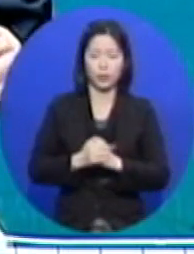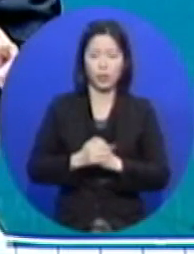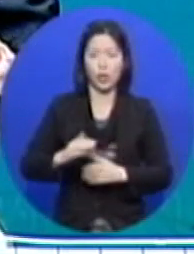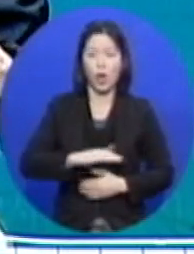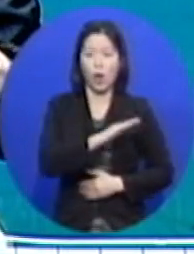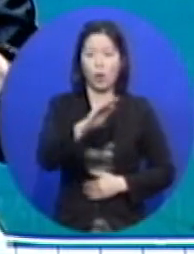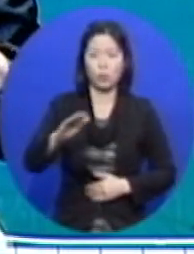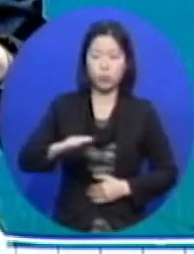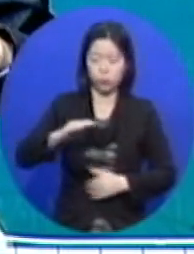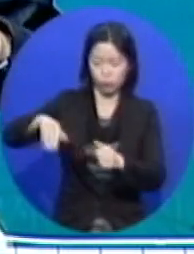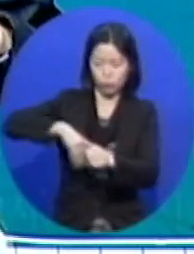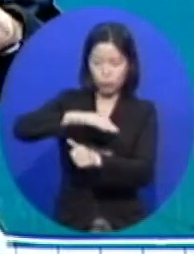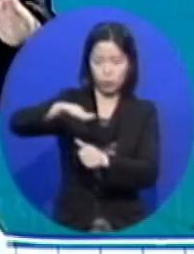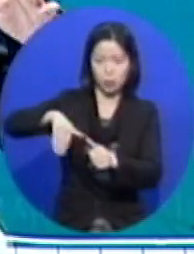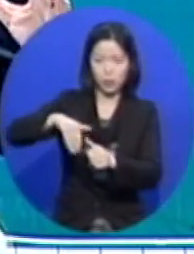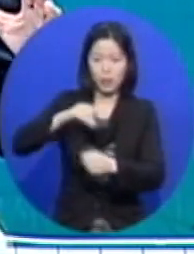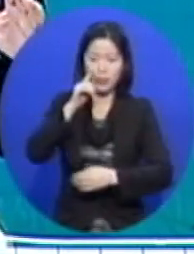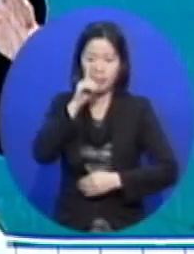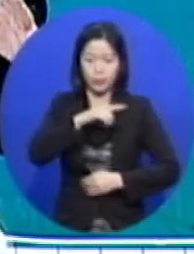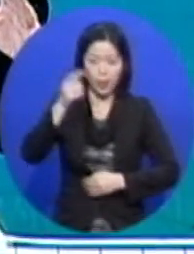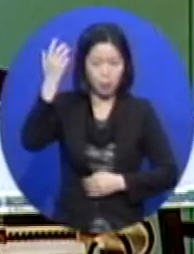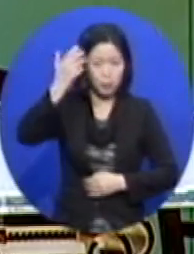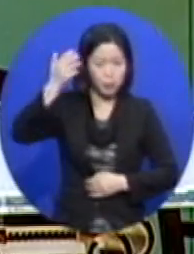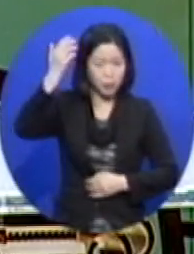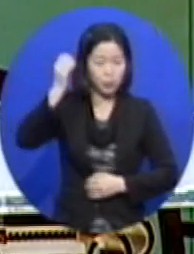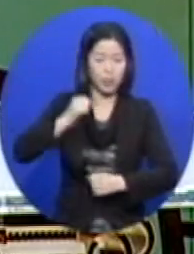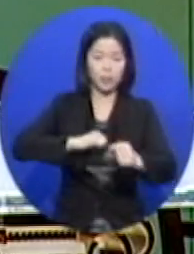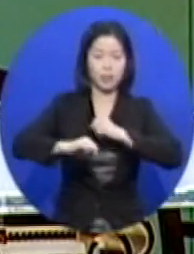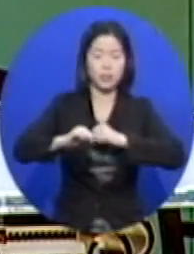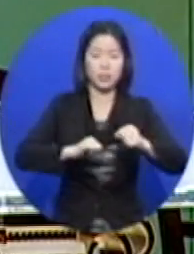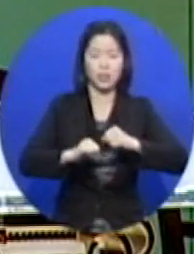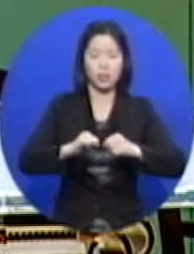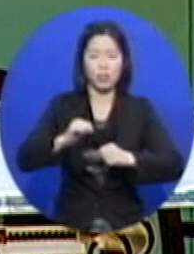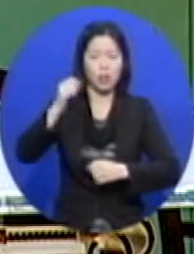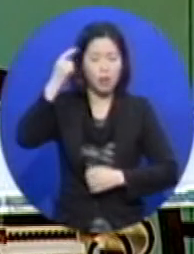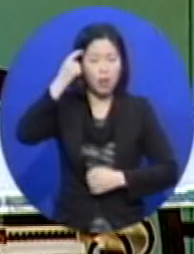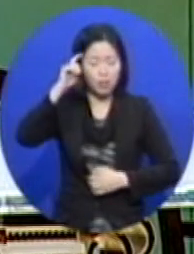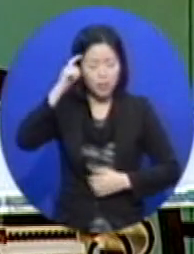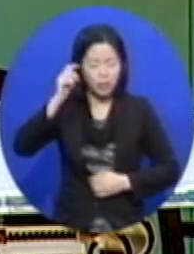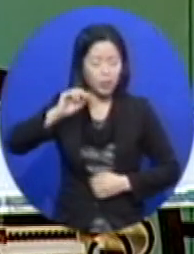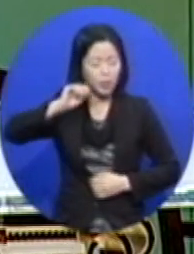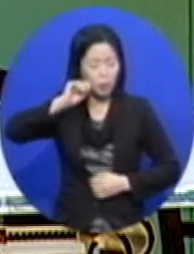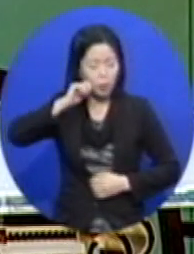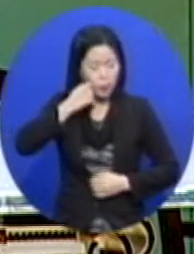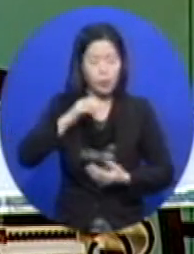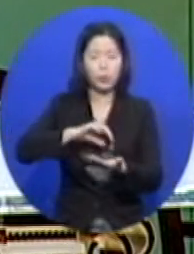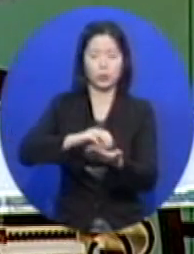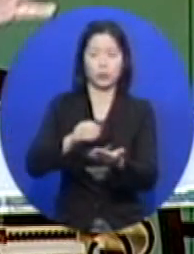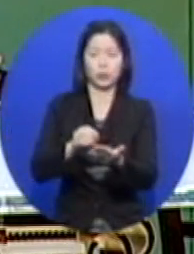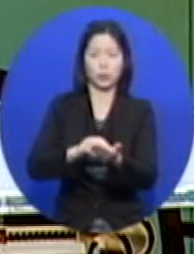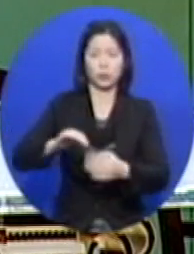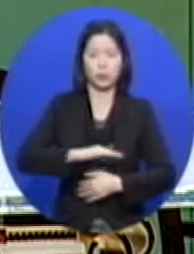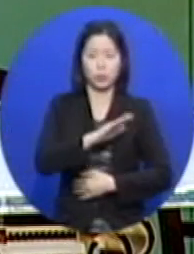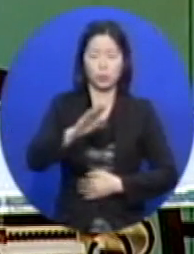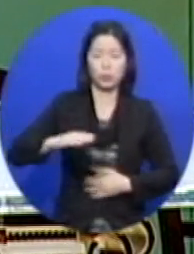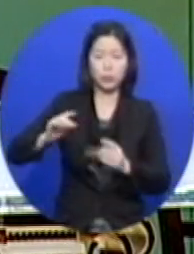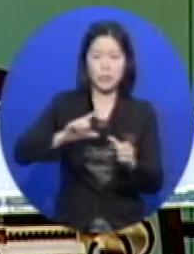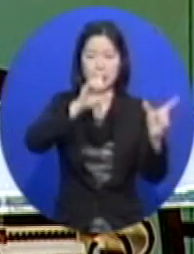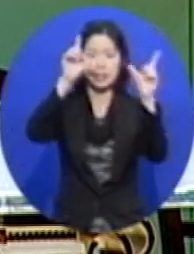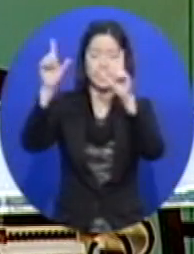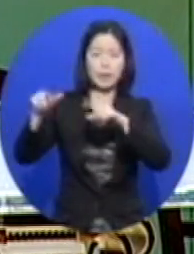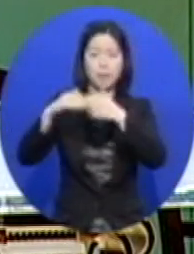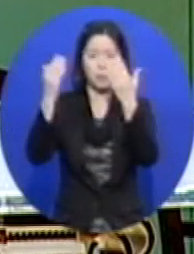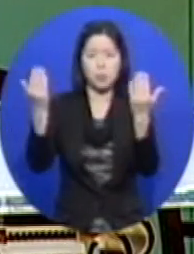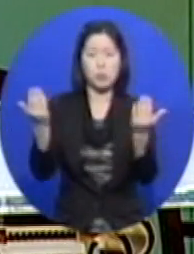우리 주변에 악한 영의 역사는 상상하기 어려울 정도로 우리의 삶 전체에 영향을 끼치고